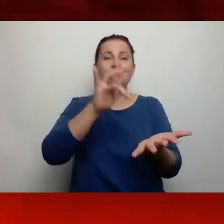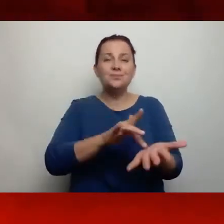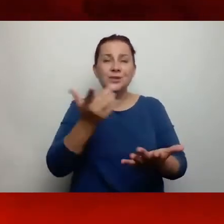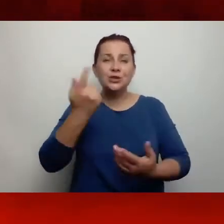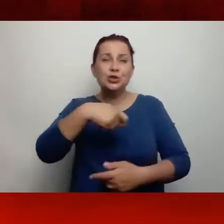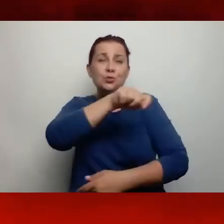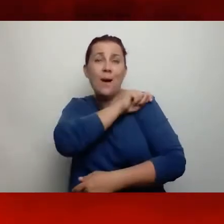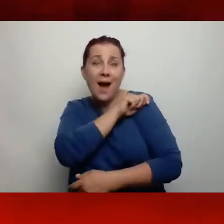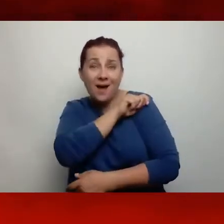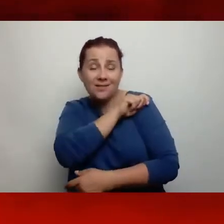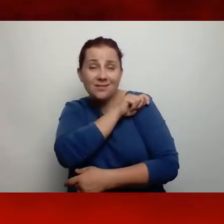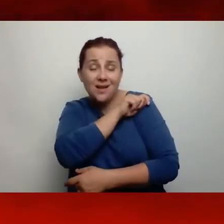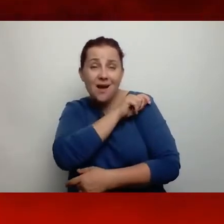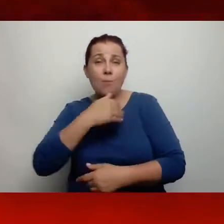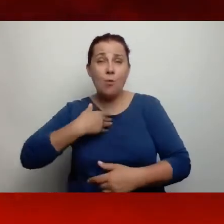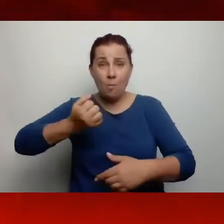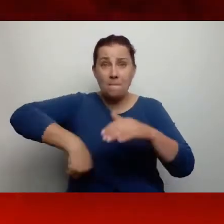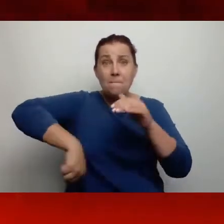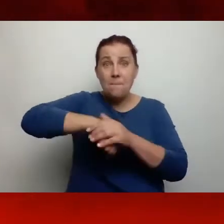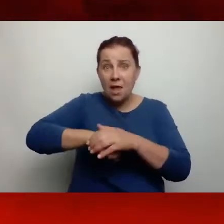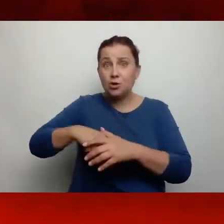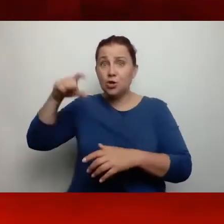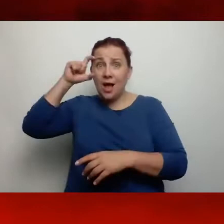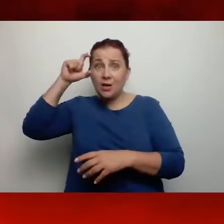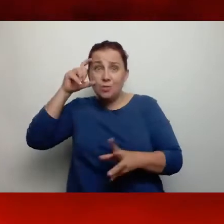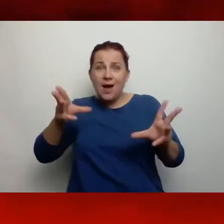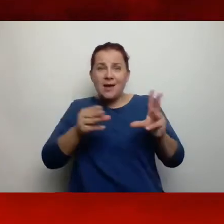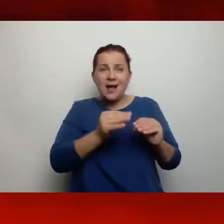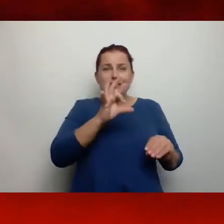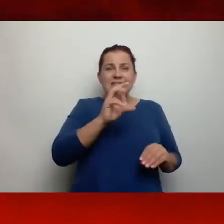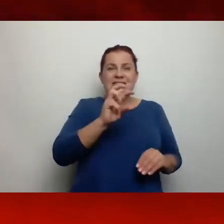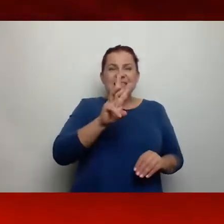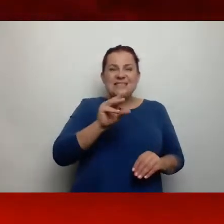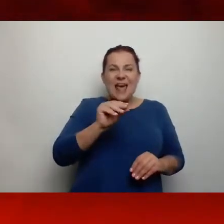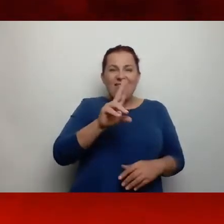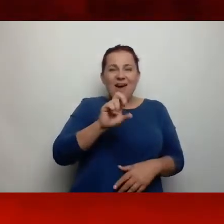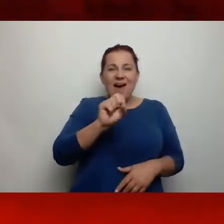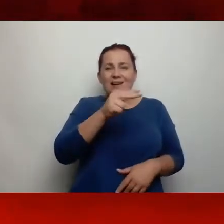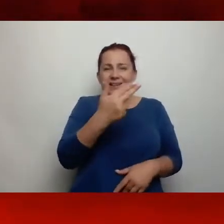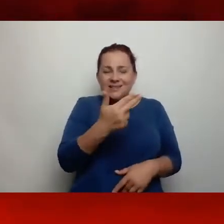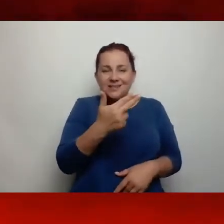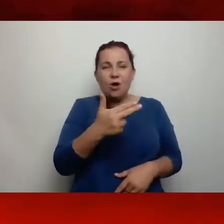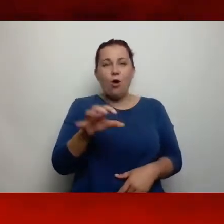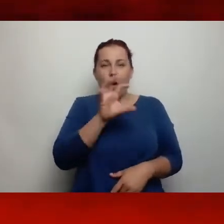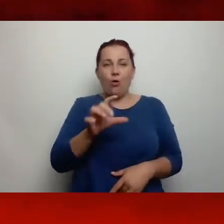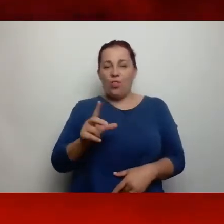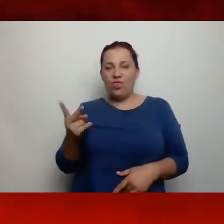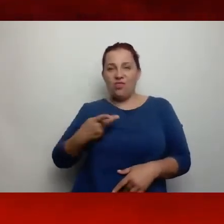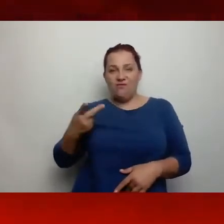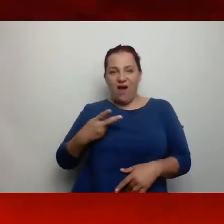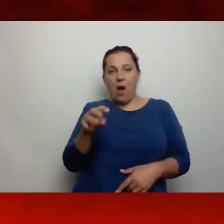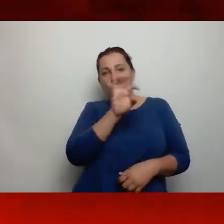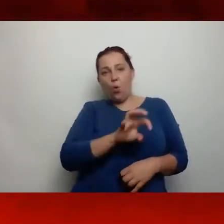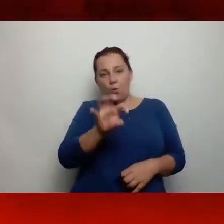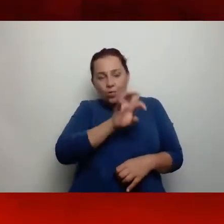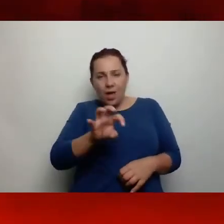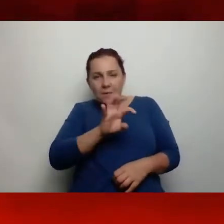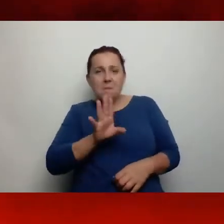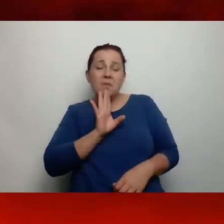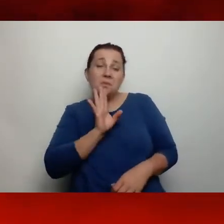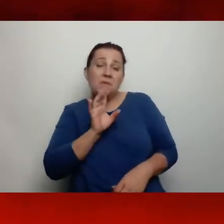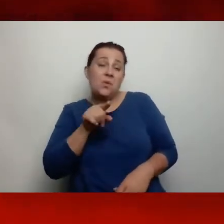Jacek Kaczmarski oglądał ten mecz z Andrzejem Seferynem i zdaje się, że nazwał, tak mi się